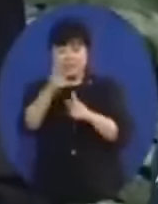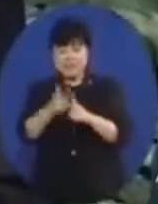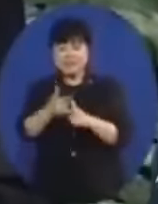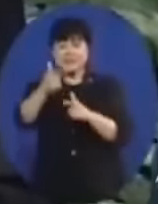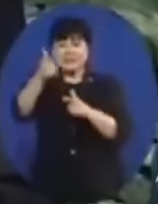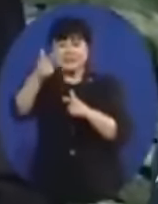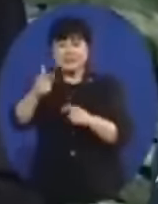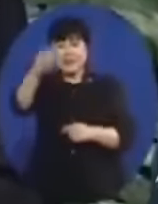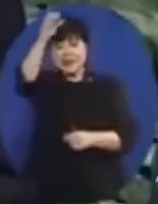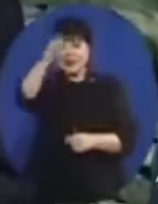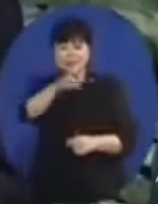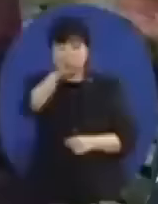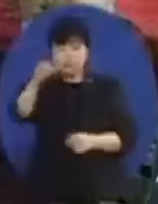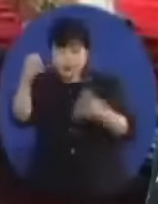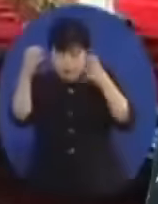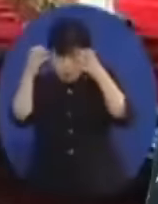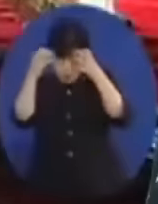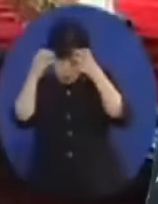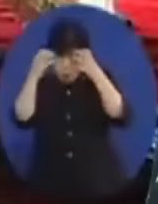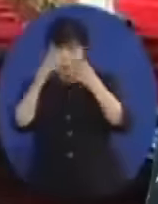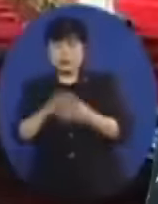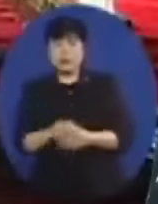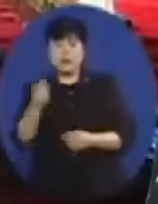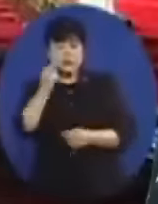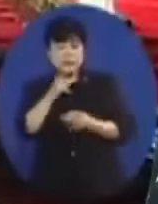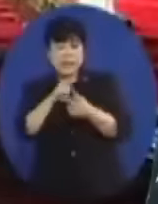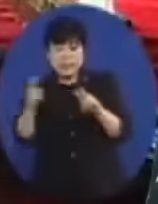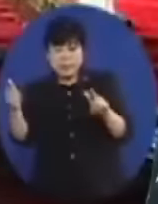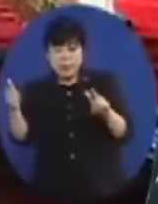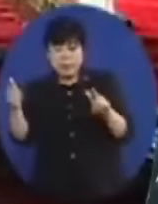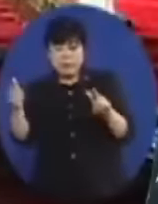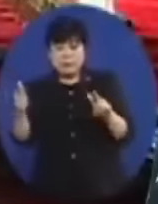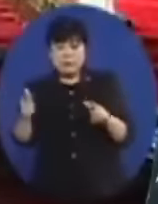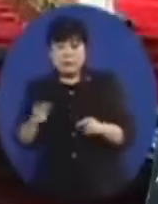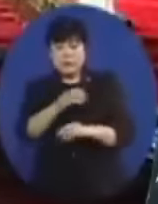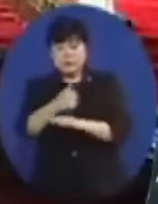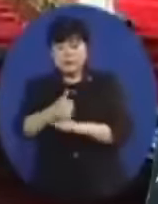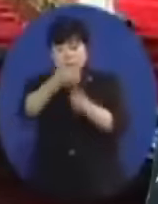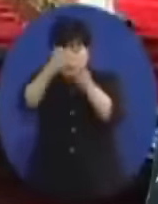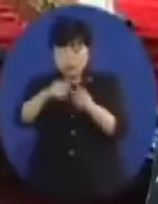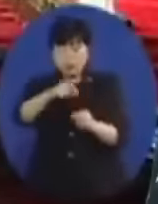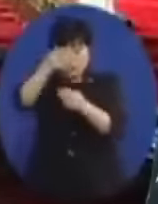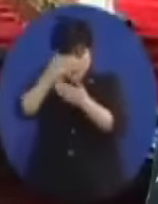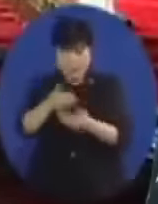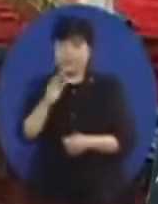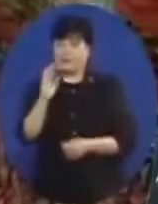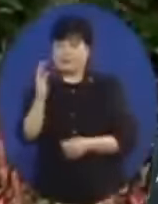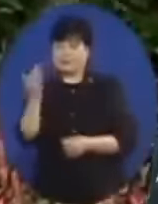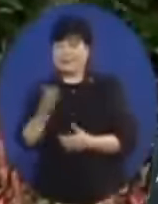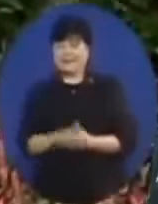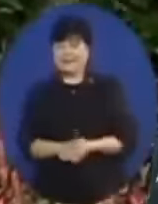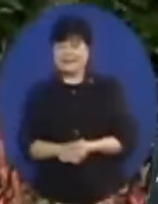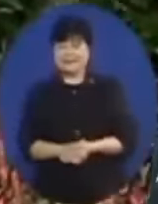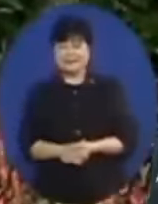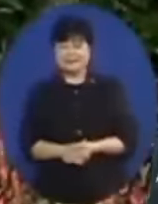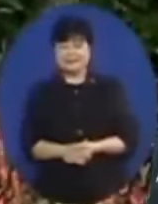예수님의 십자가 고통이 거짓이 아닌 이상 우리는 그리스도를 통해서 다 구원받을 수 있는 것입니다.